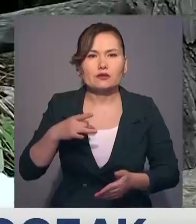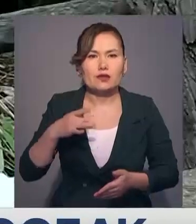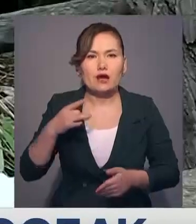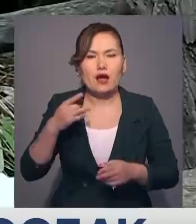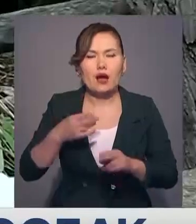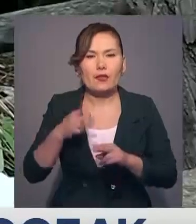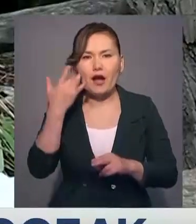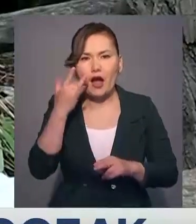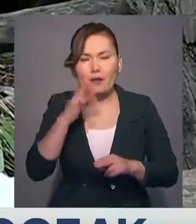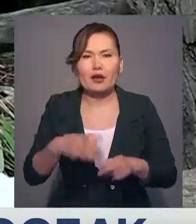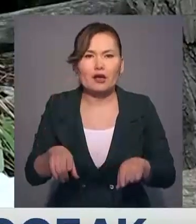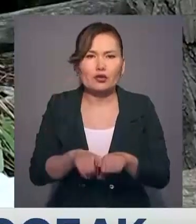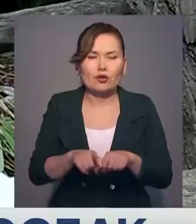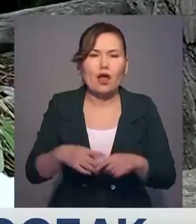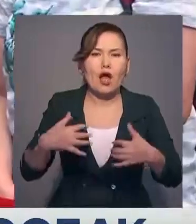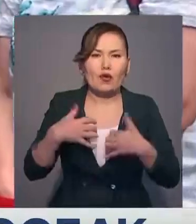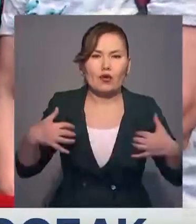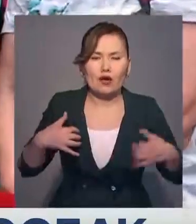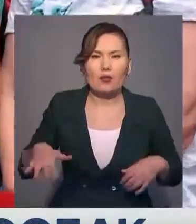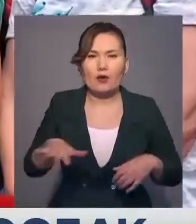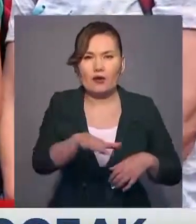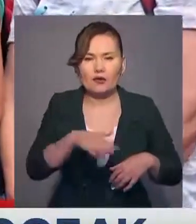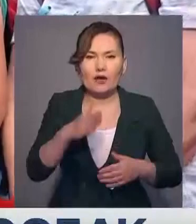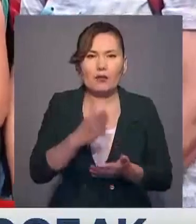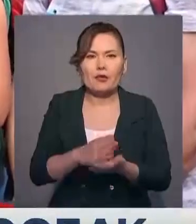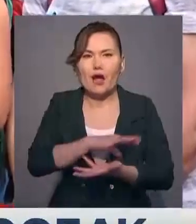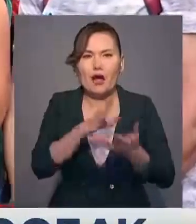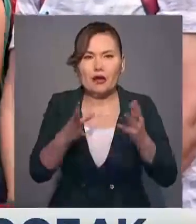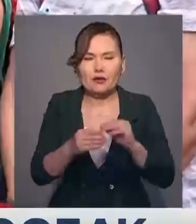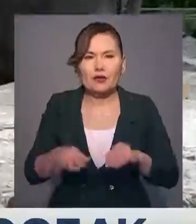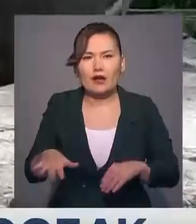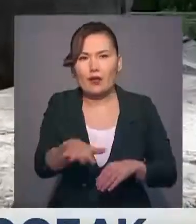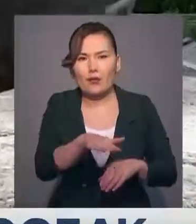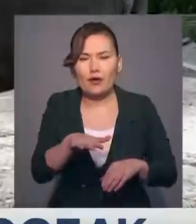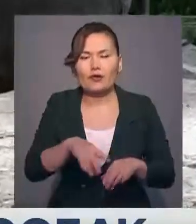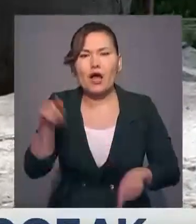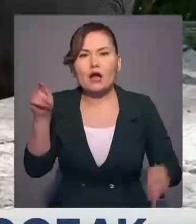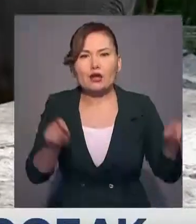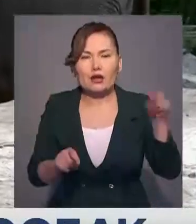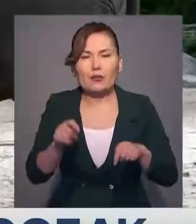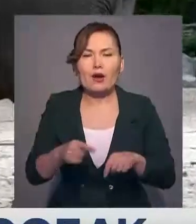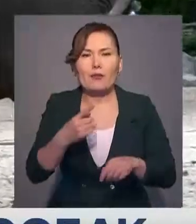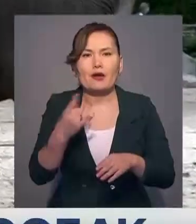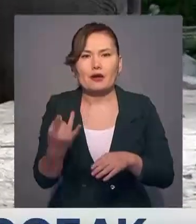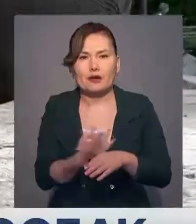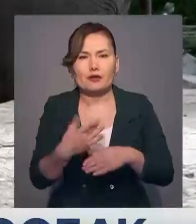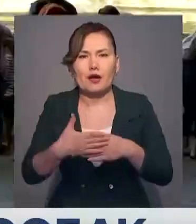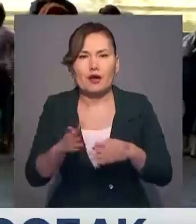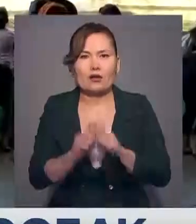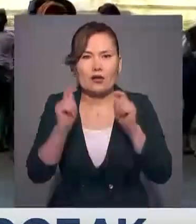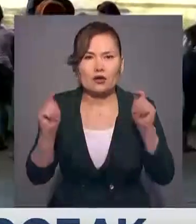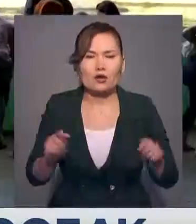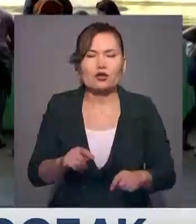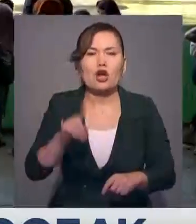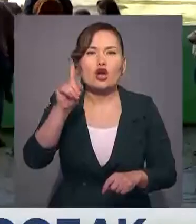альпака мен ягуарларда осы бақтың тұрақты мекендеушілері. Жалпы Берлин бағы келушілерге алғаш рет есігін ашқан уақытта онда 100